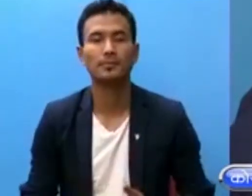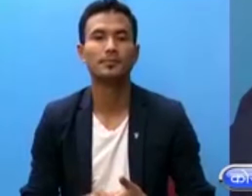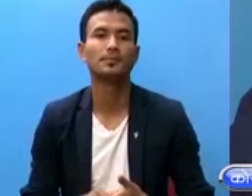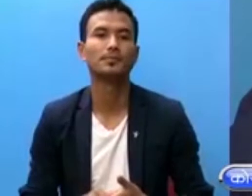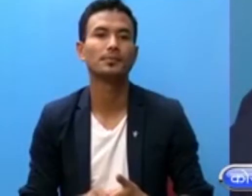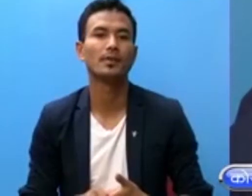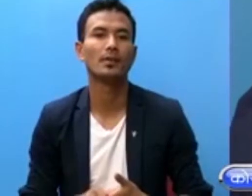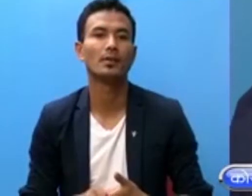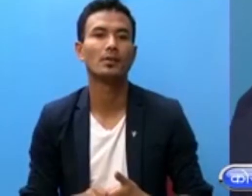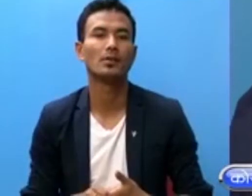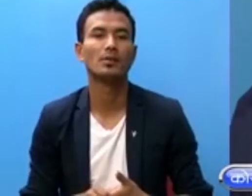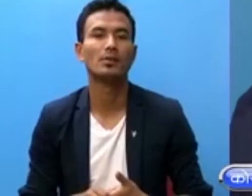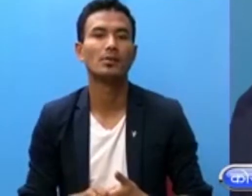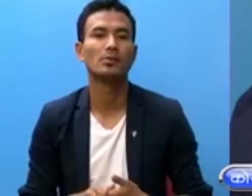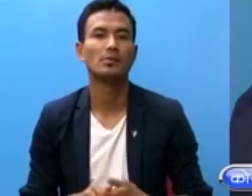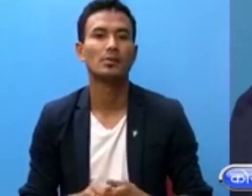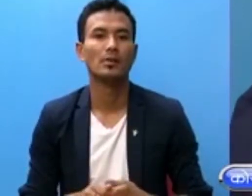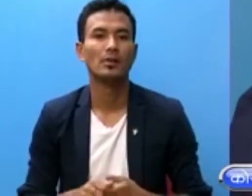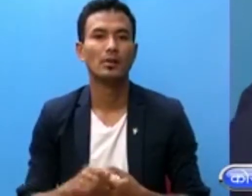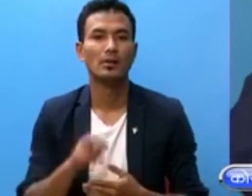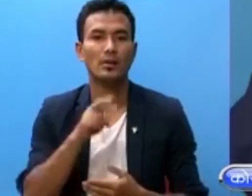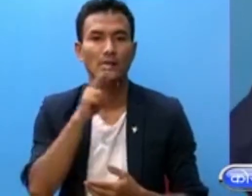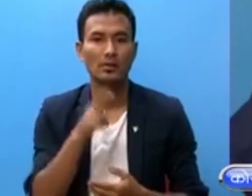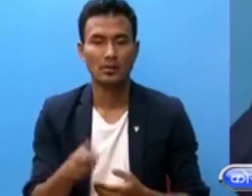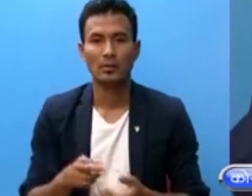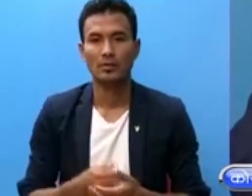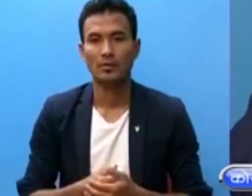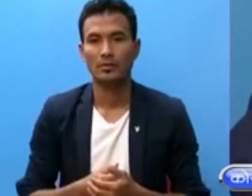मन्त्रालयका अनुसार अहिलेसम्म पिसिआर विधिबाट